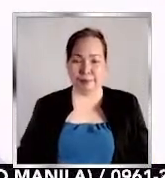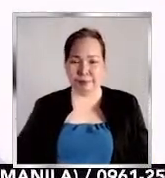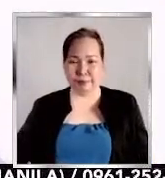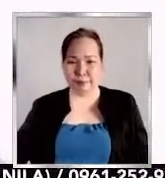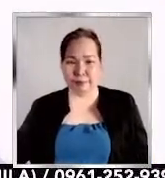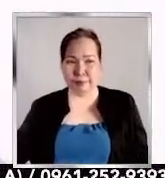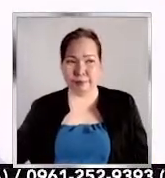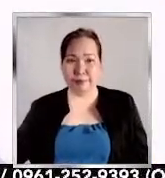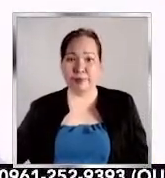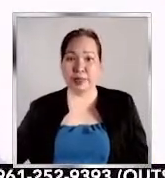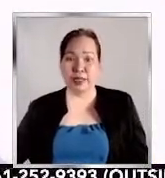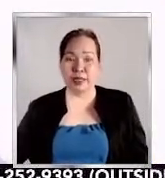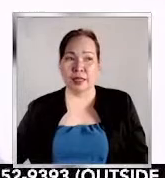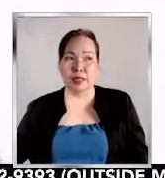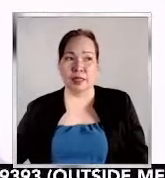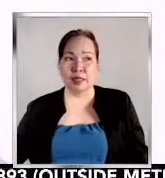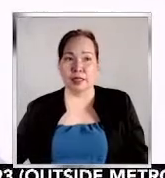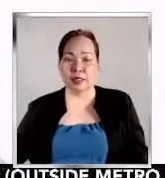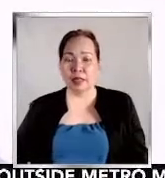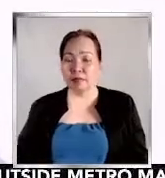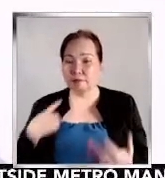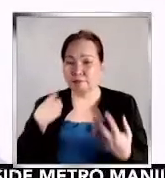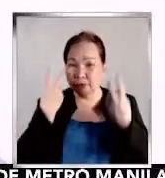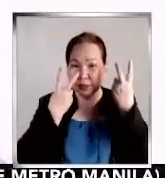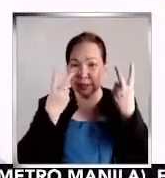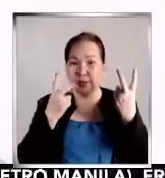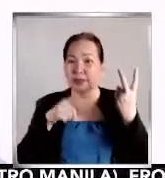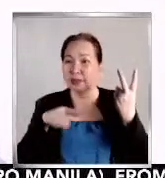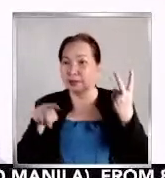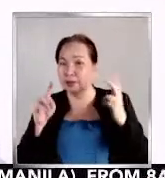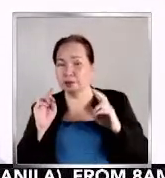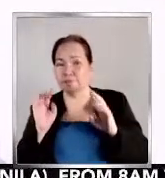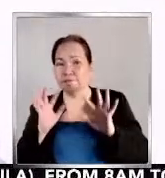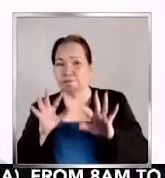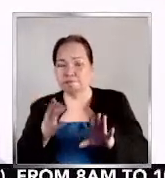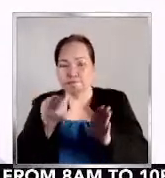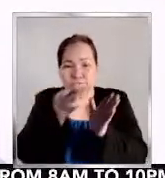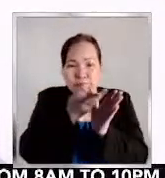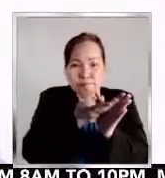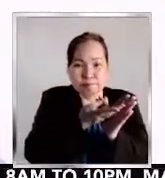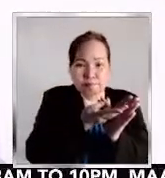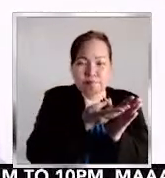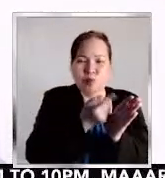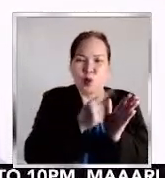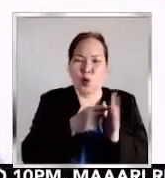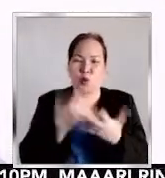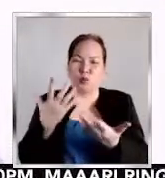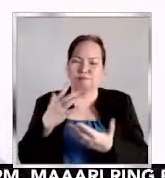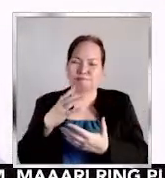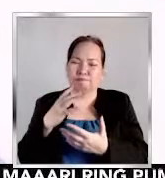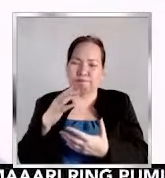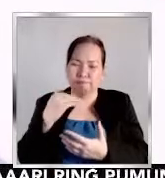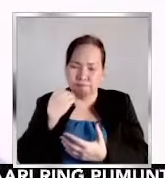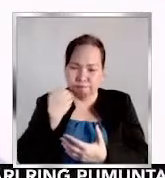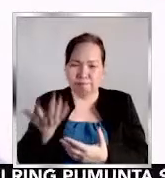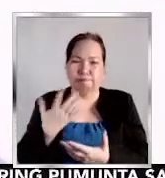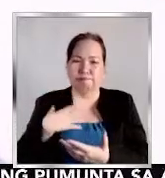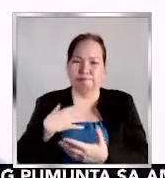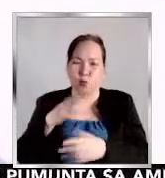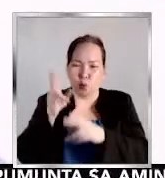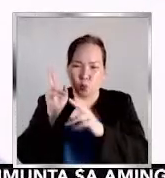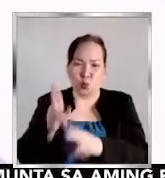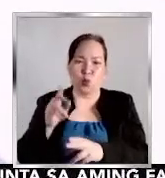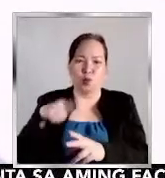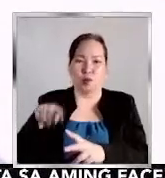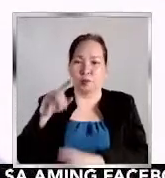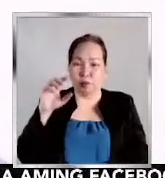Bumisita sa burol ng namayapang veteranang aktres na si Susan Roses ang ilan sa kanyang mga kasamahan sa industriya. Bagamat nagdadalamhati ayon sa kanyang